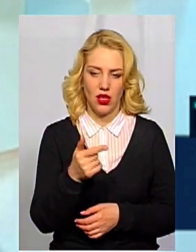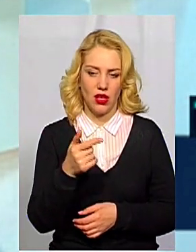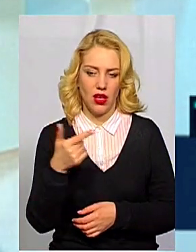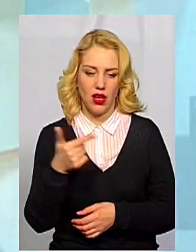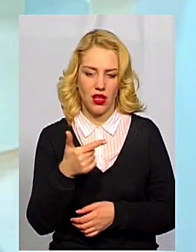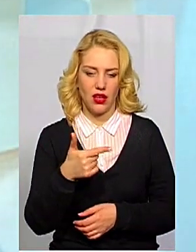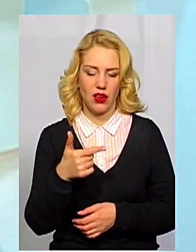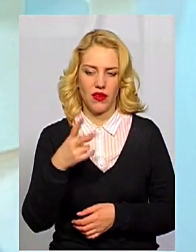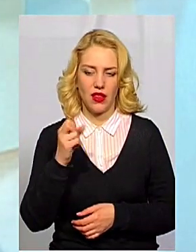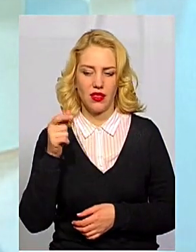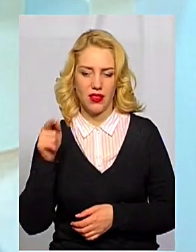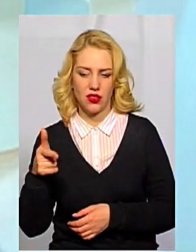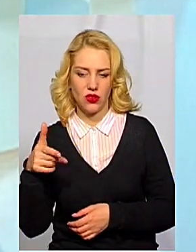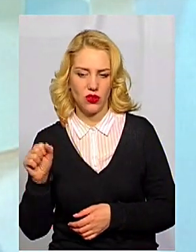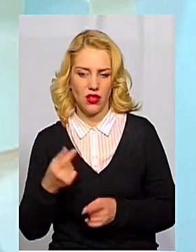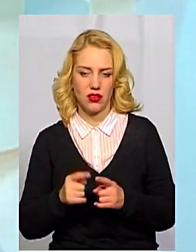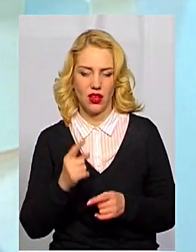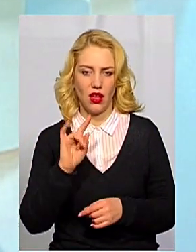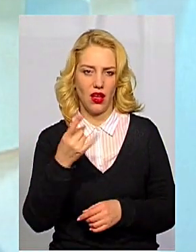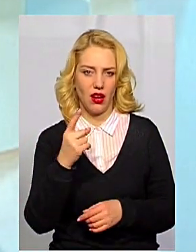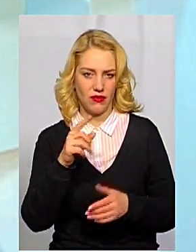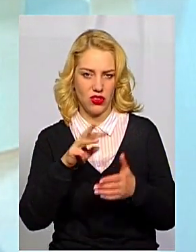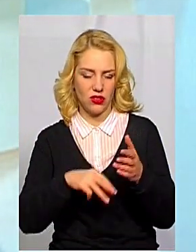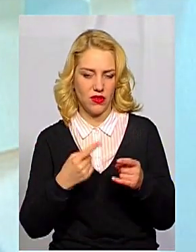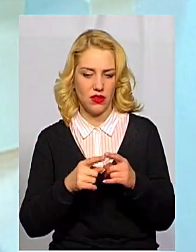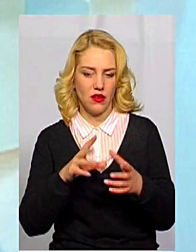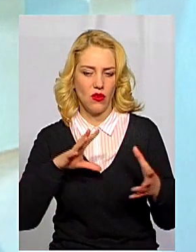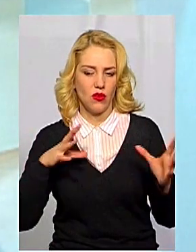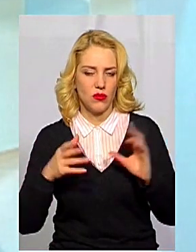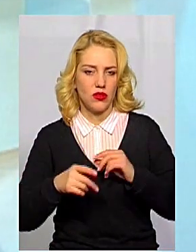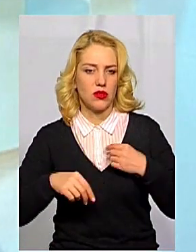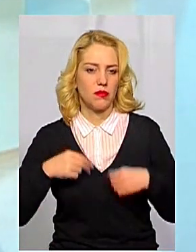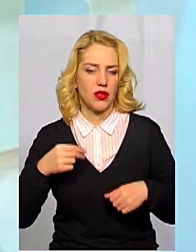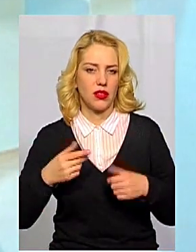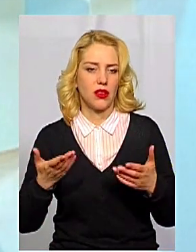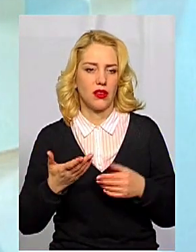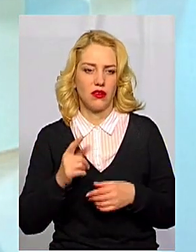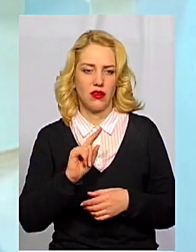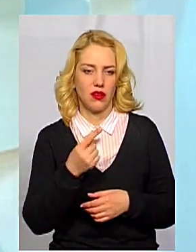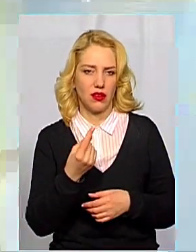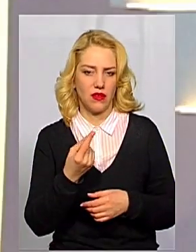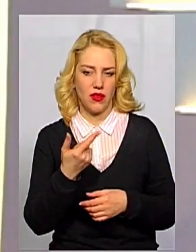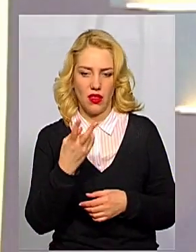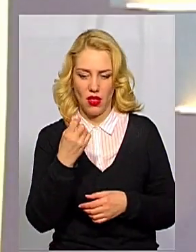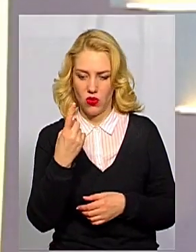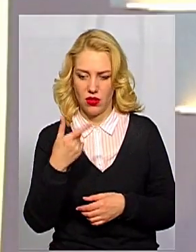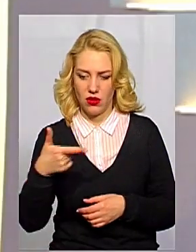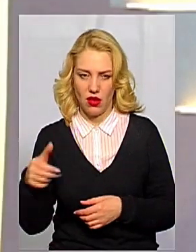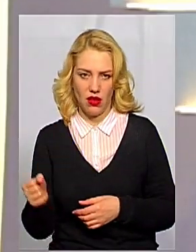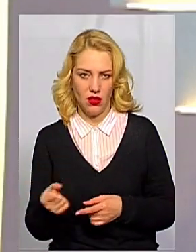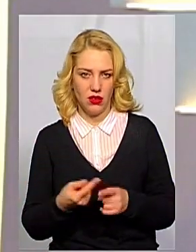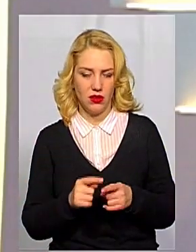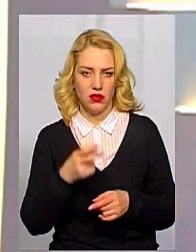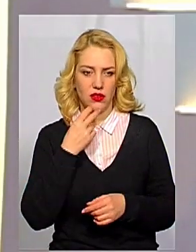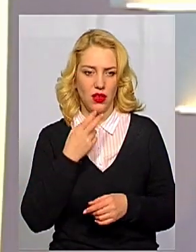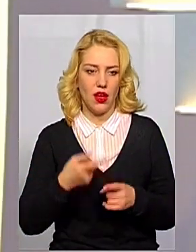гектар. Оце обсяг збитків, які виявляються при перевірці державного підприємства, гривня на гектар, грубо говоря. Разом